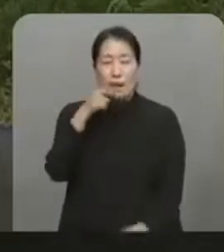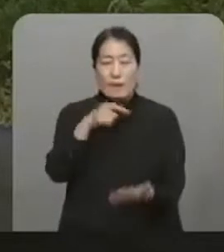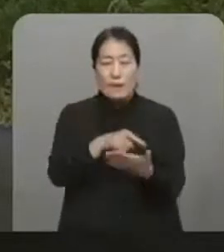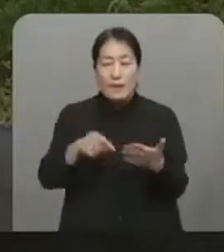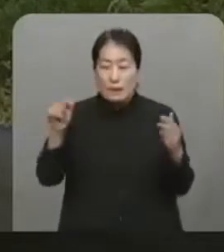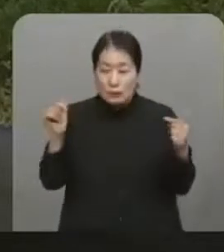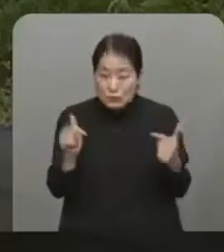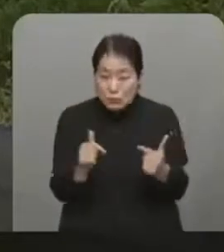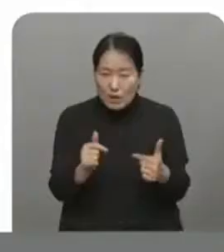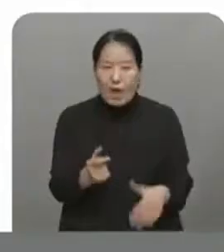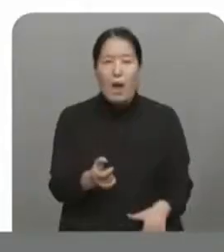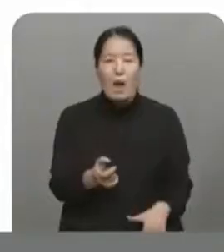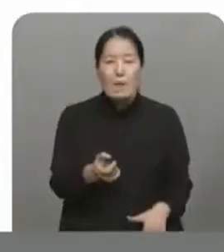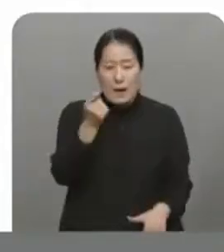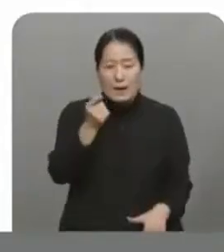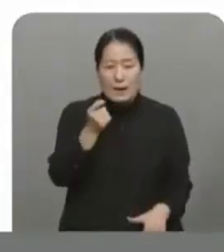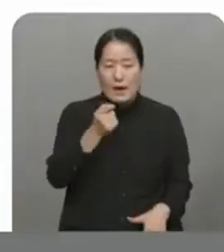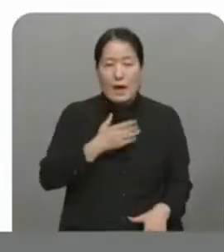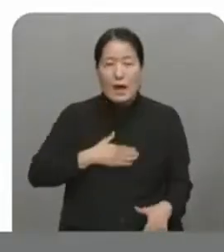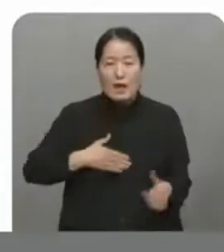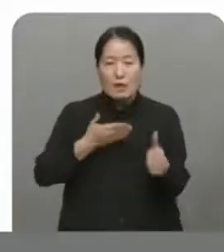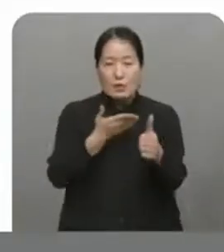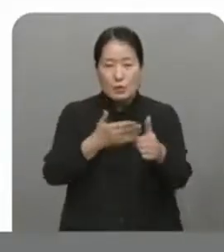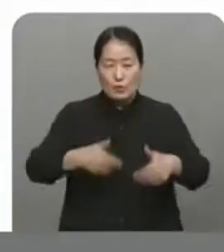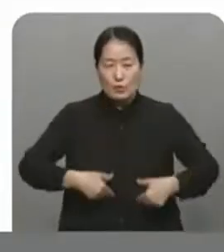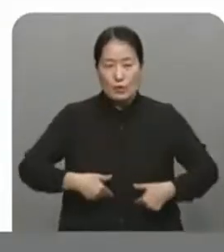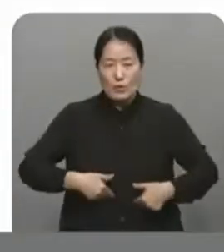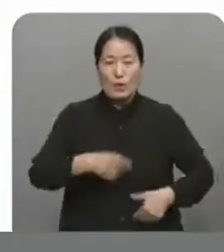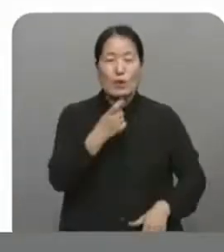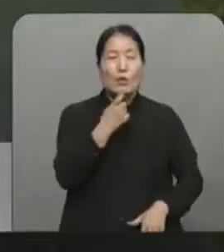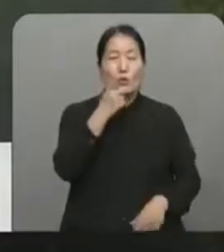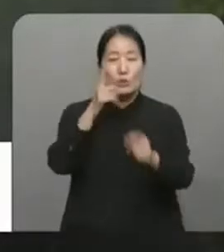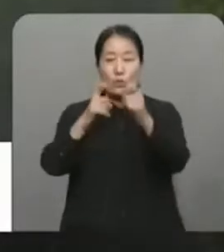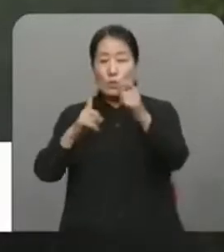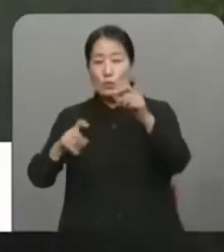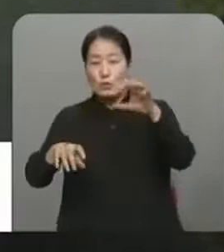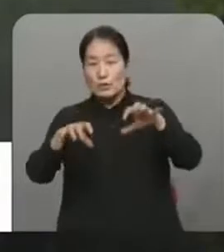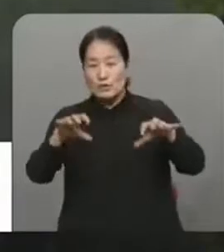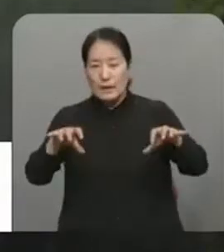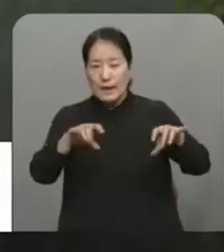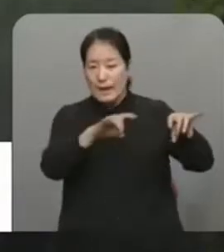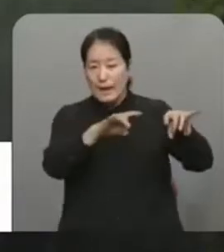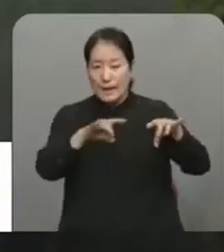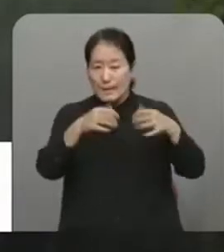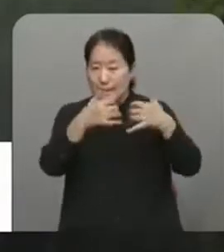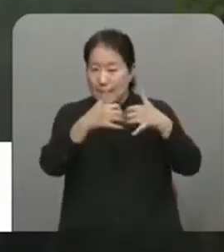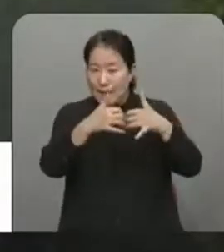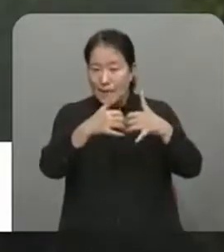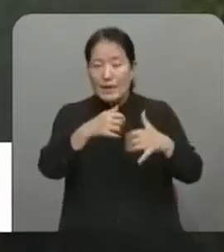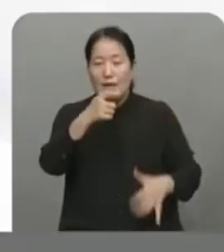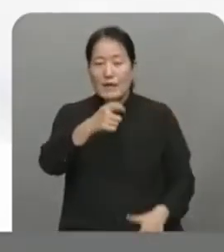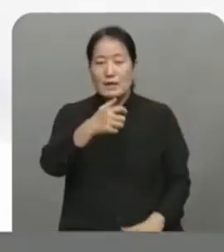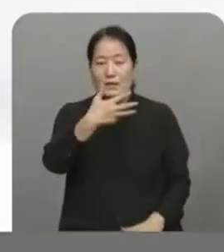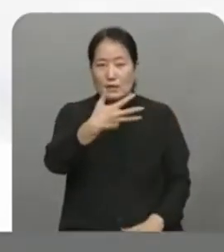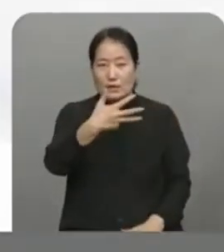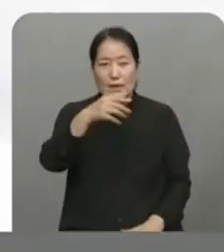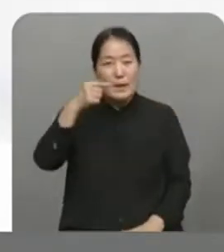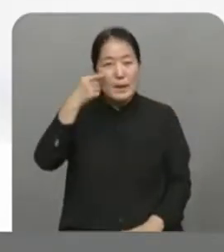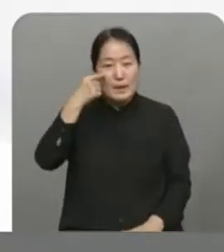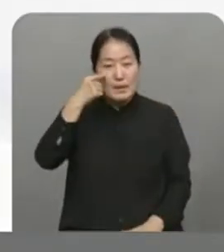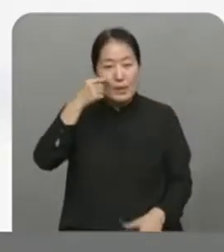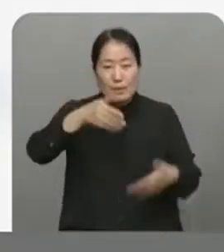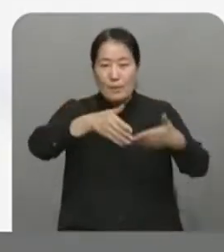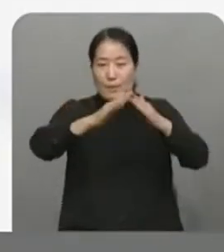줄이기 위한 조기 진압이 필요한 상황. 속초와 고성 일대에 산불 감지 센서 68개가 시범